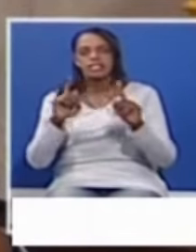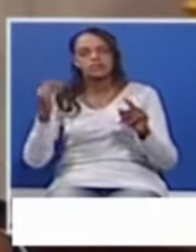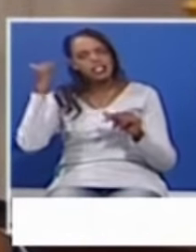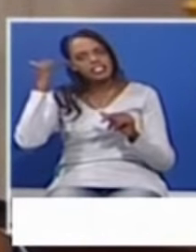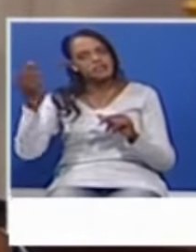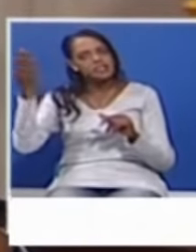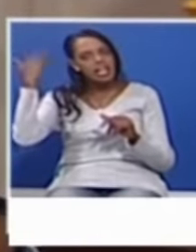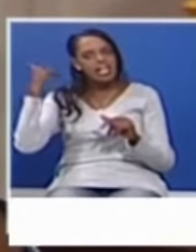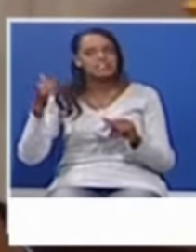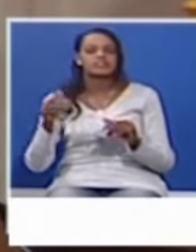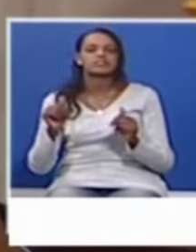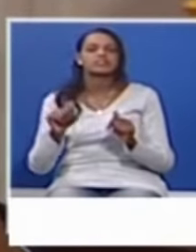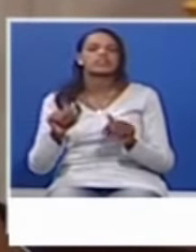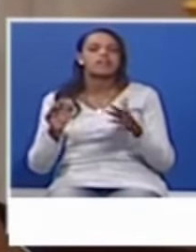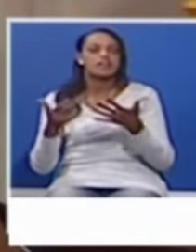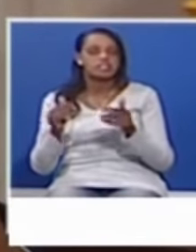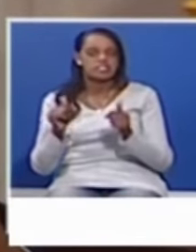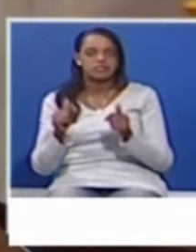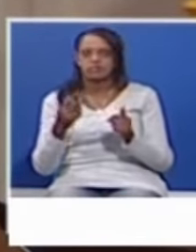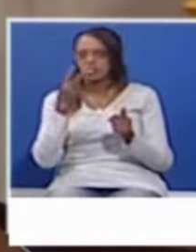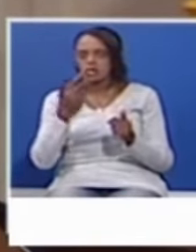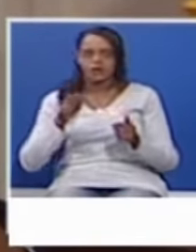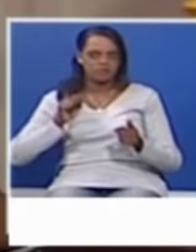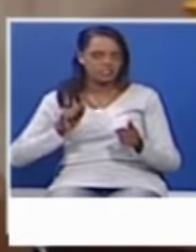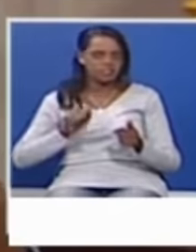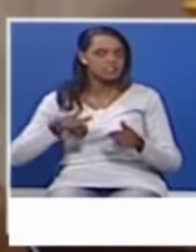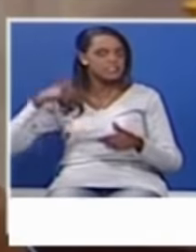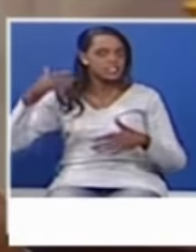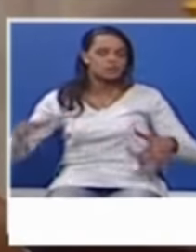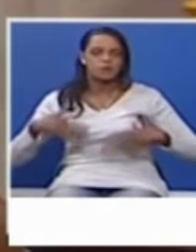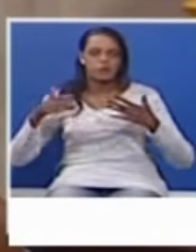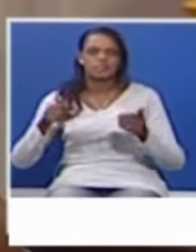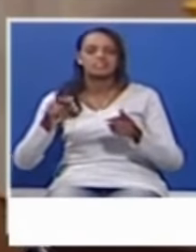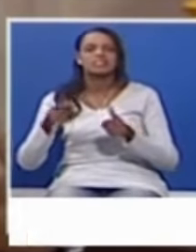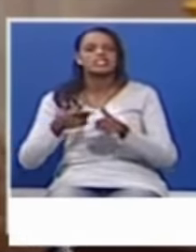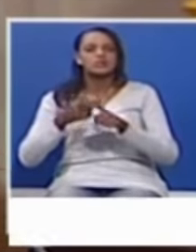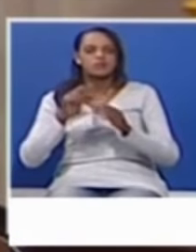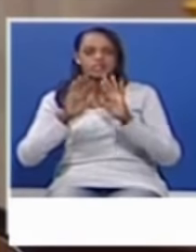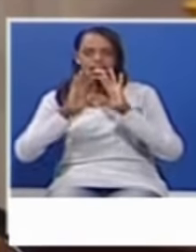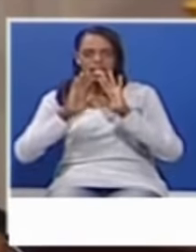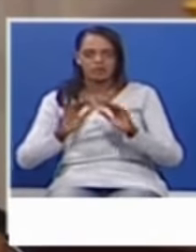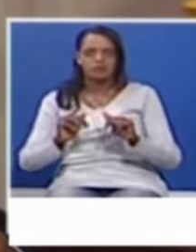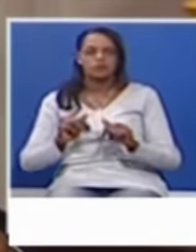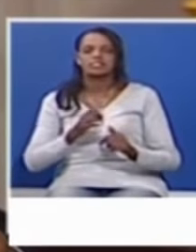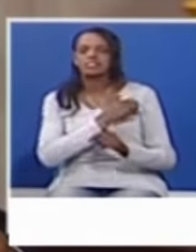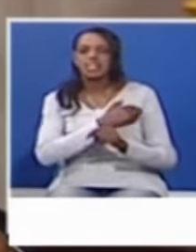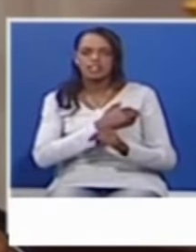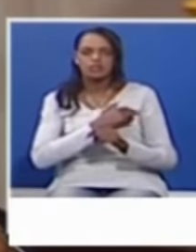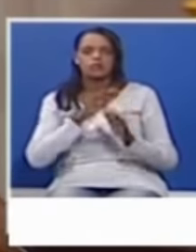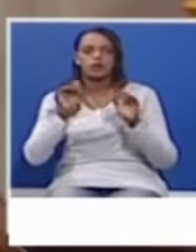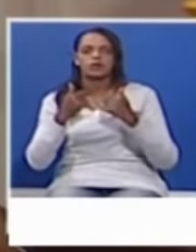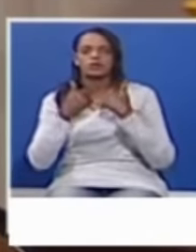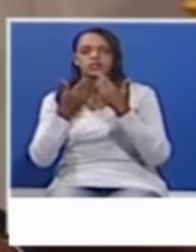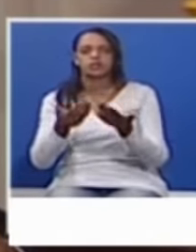عبز حالفان هاي تتقابو أتات موائلات نزر آيات انعات مخطن دحر ممقواس تخصيت زل سلام دماء تقامات انعات مهانة